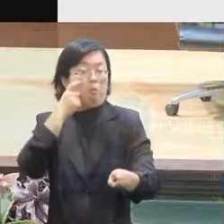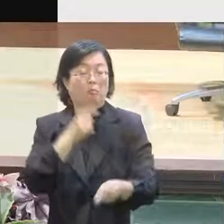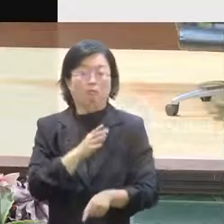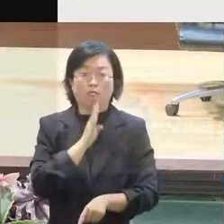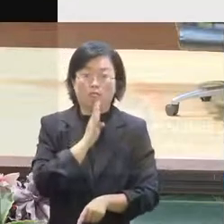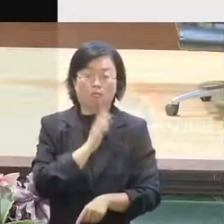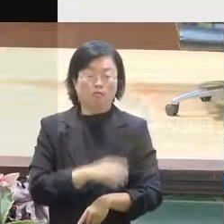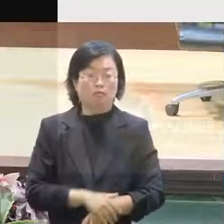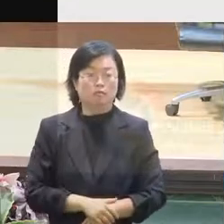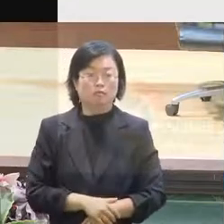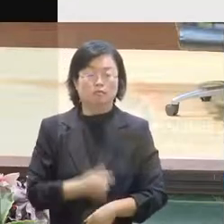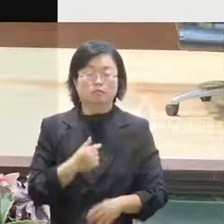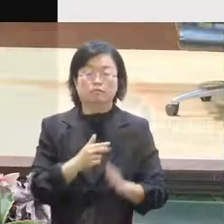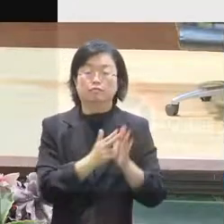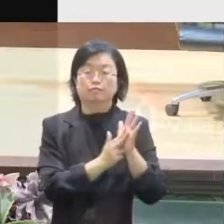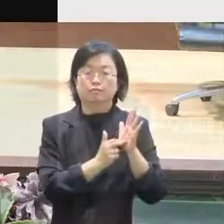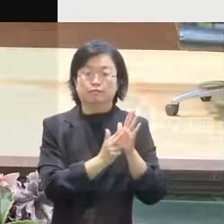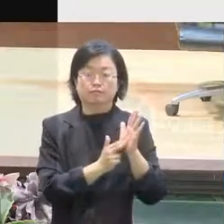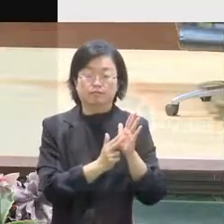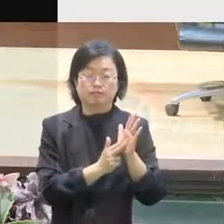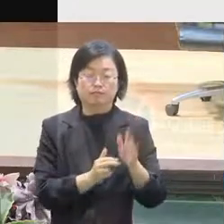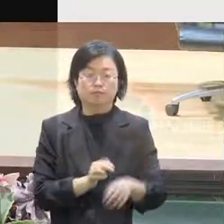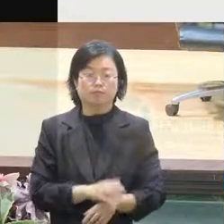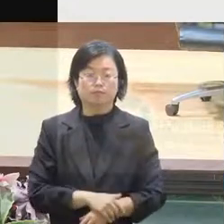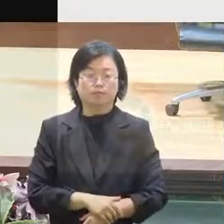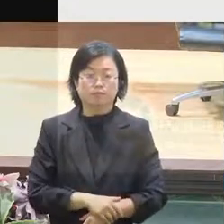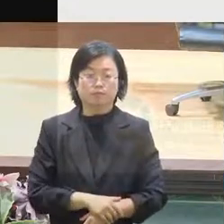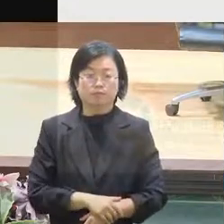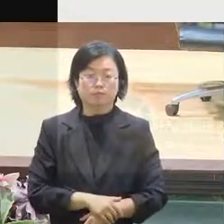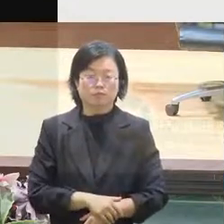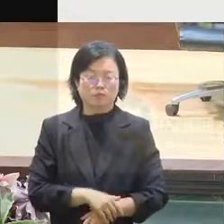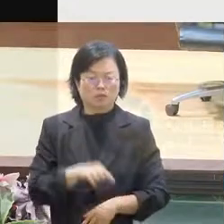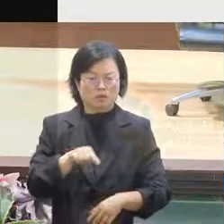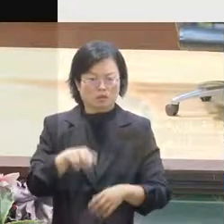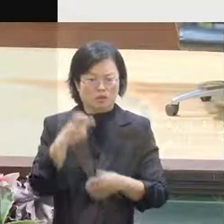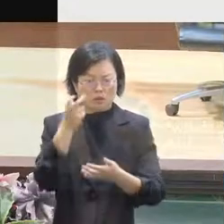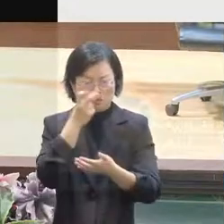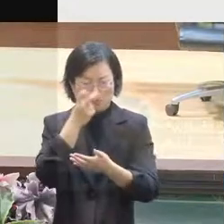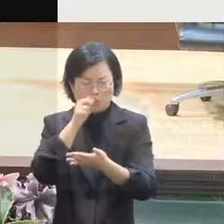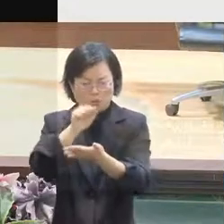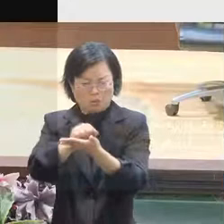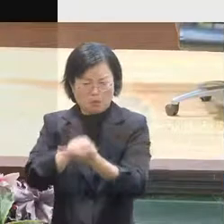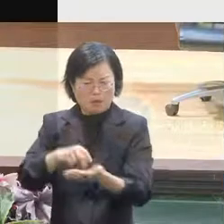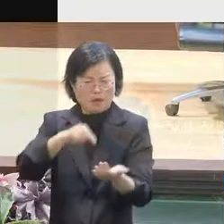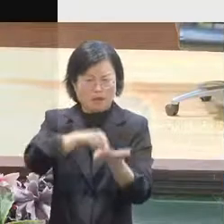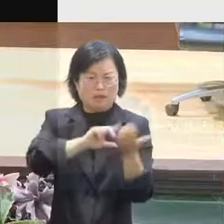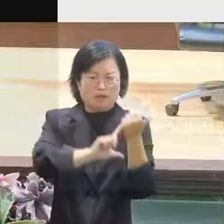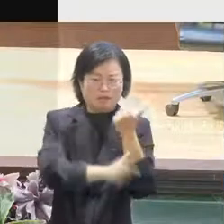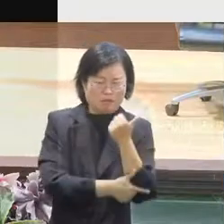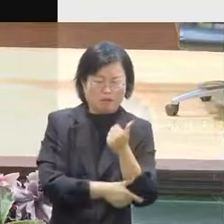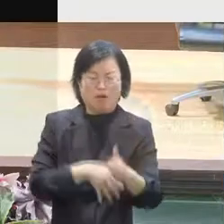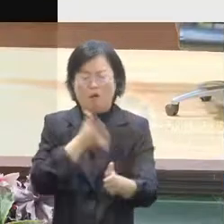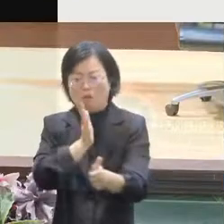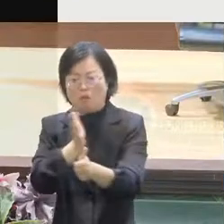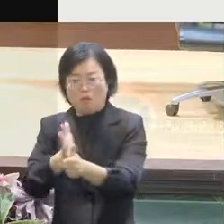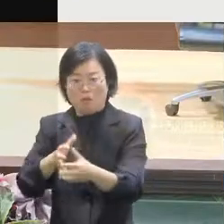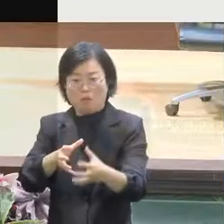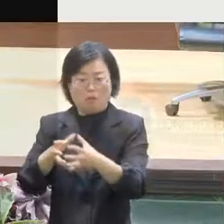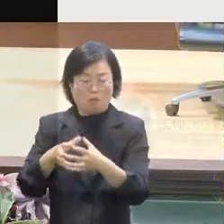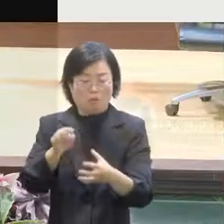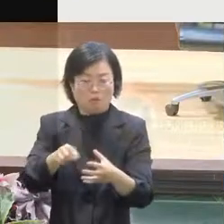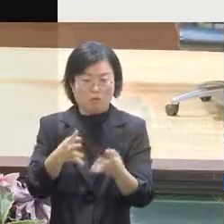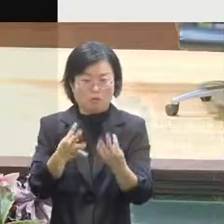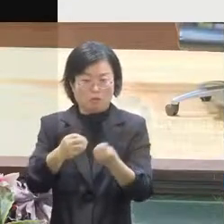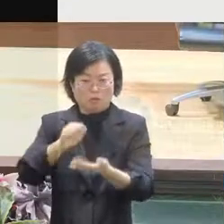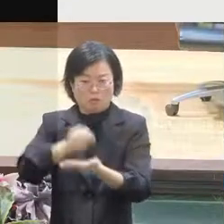说在一些类别，比如说普查和统计立法及咨询机构，这些他们的数据的开